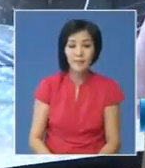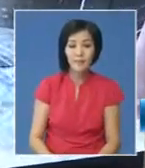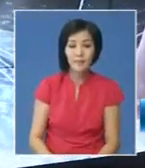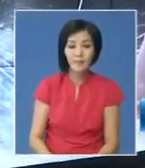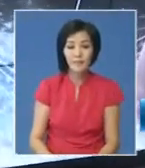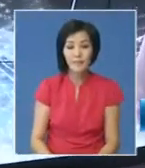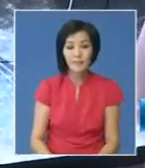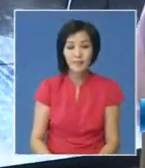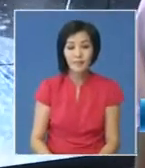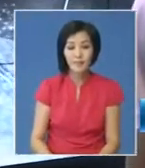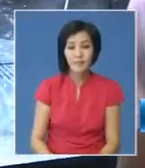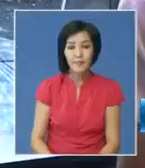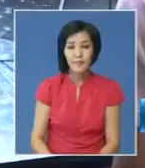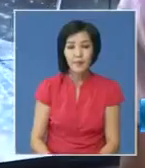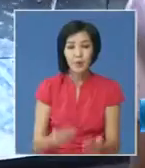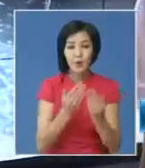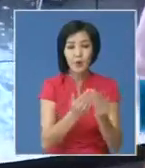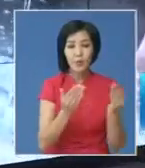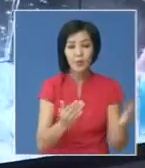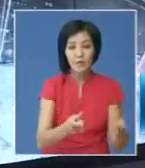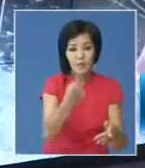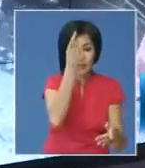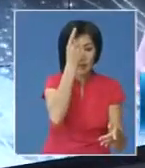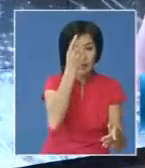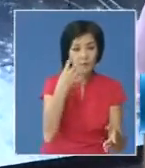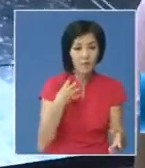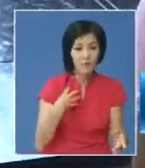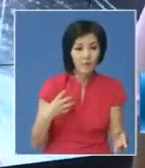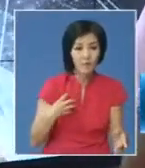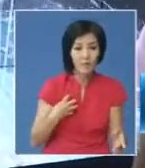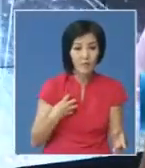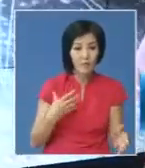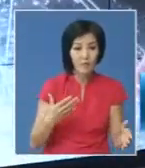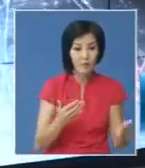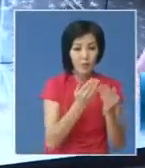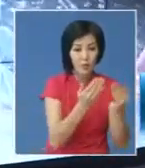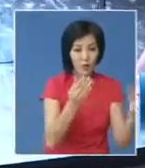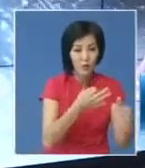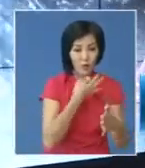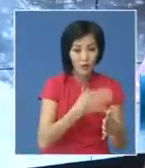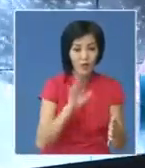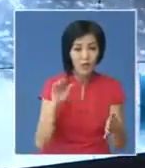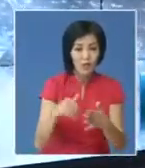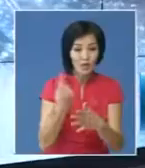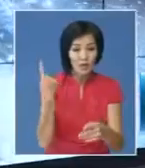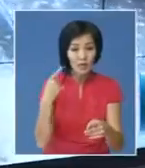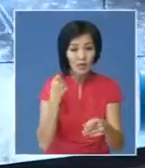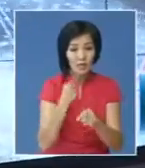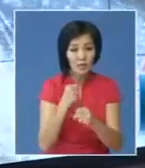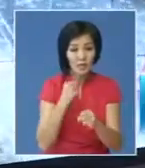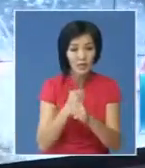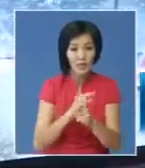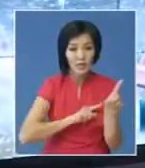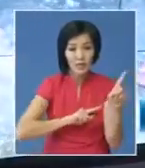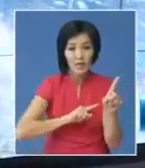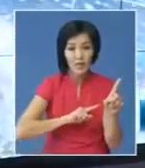свои края. Көрмеде маған Германия мен Францияның павильондары қатты ұнады. Ол жерде жаңа технологиямен жасалған лазерлік шоу